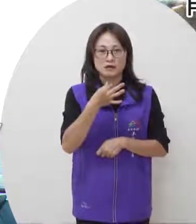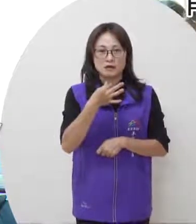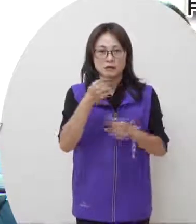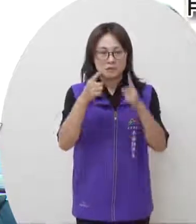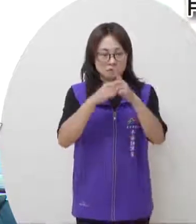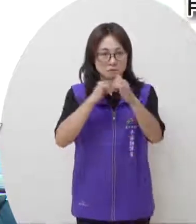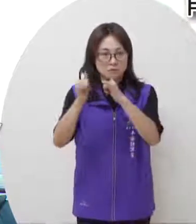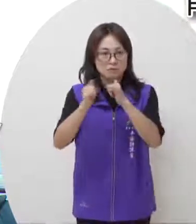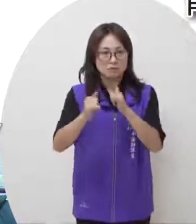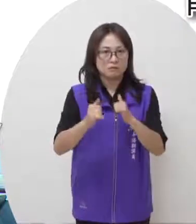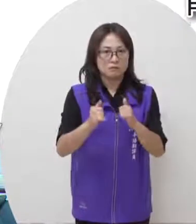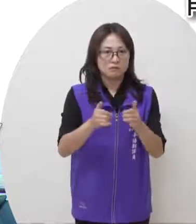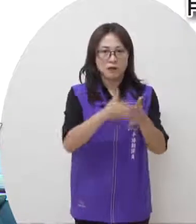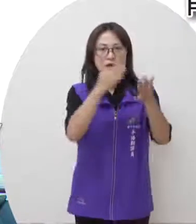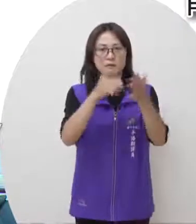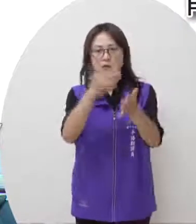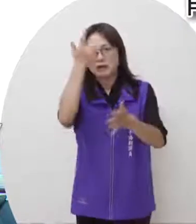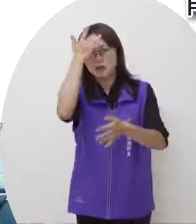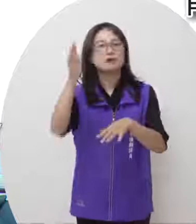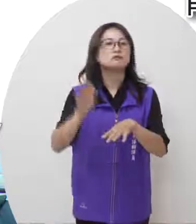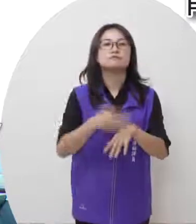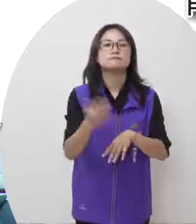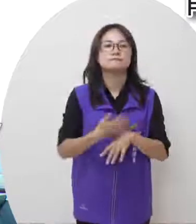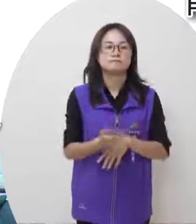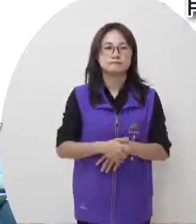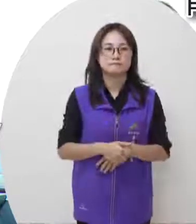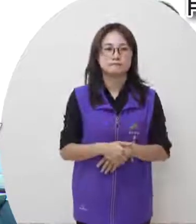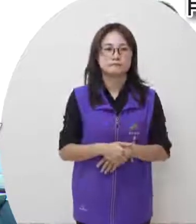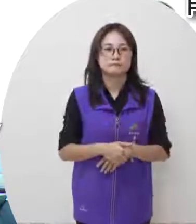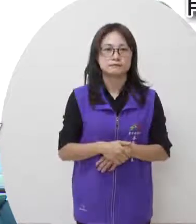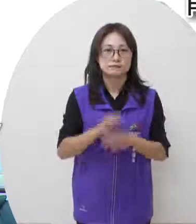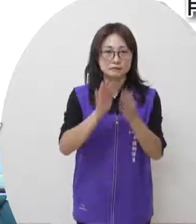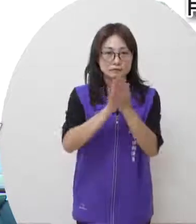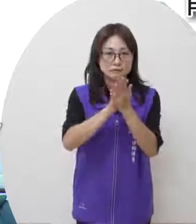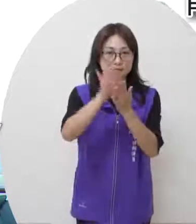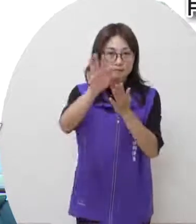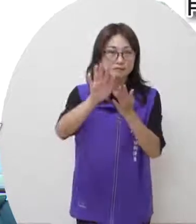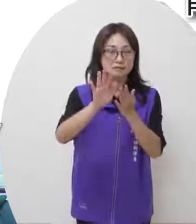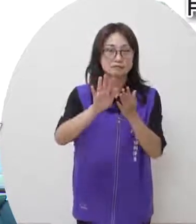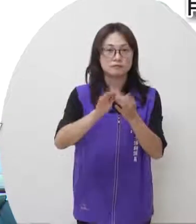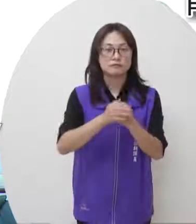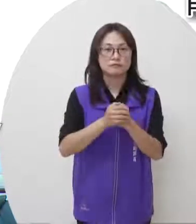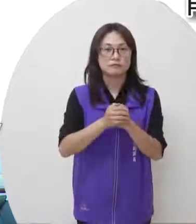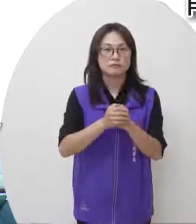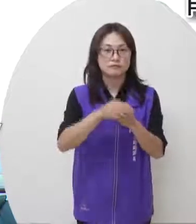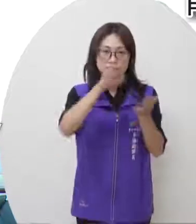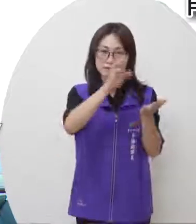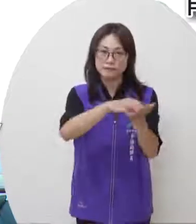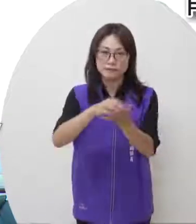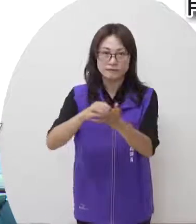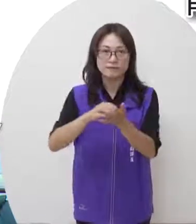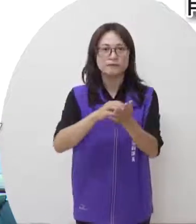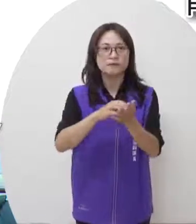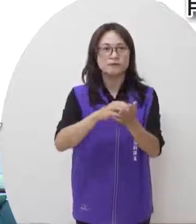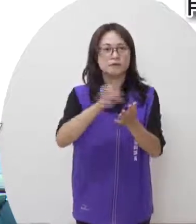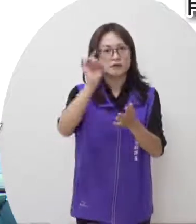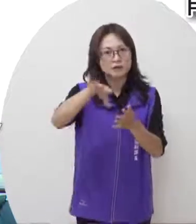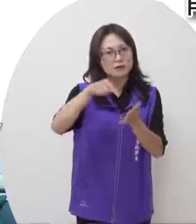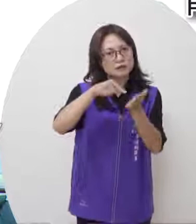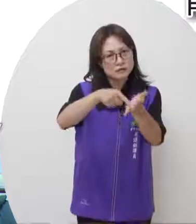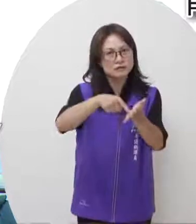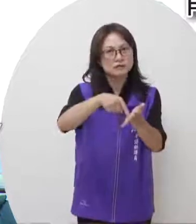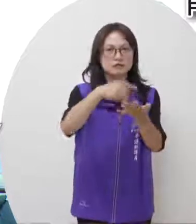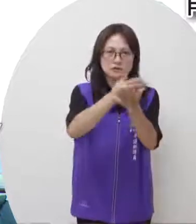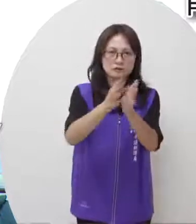关这些相关的流程的部分，后续我们会针对绑卡的地点去进行相关的说明跟教育训